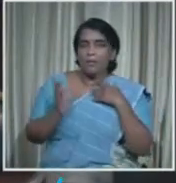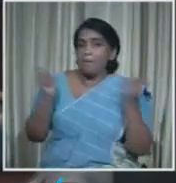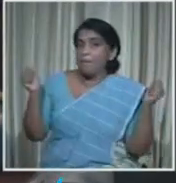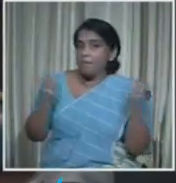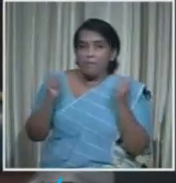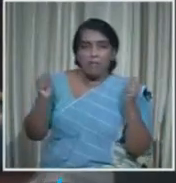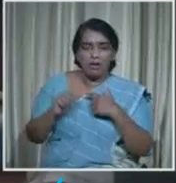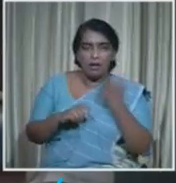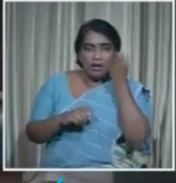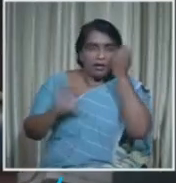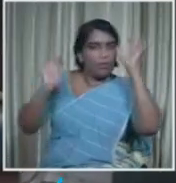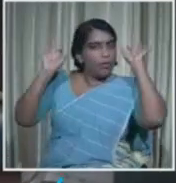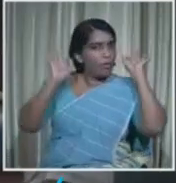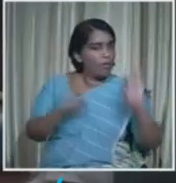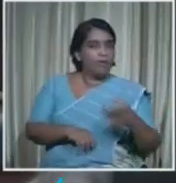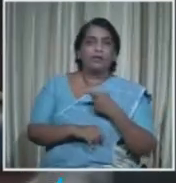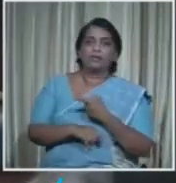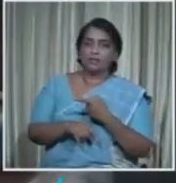සැකයක් නැතුව